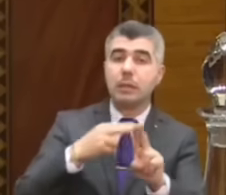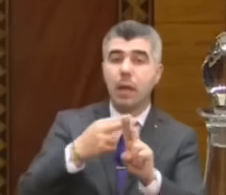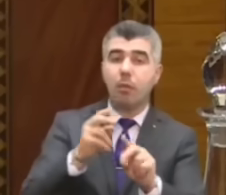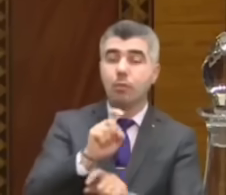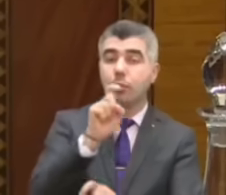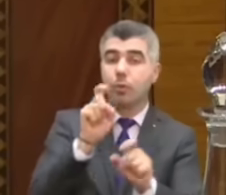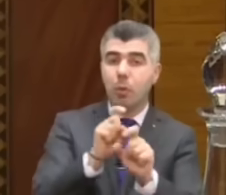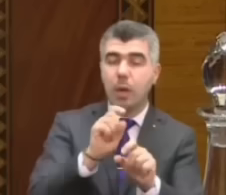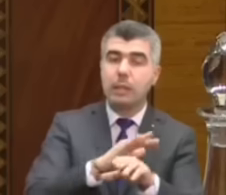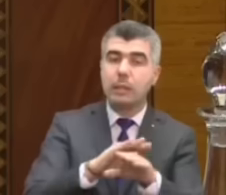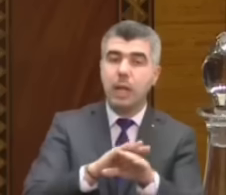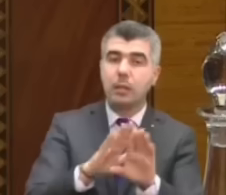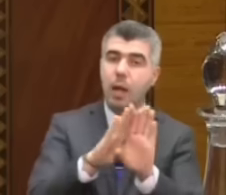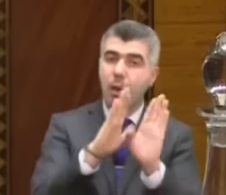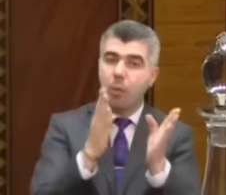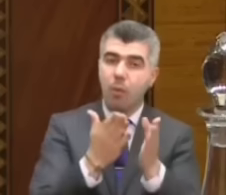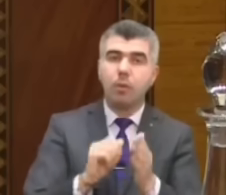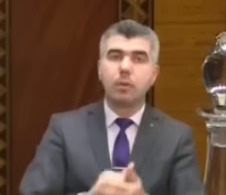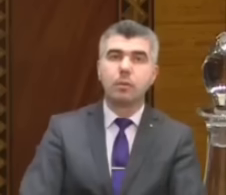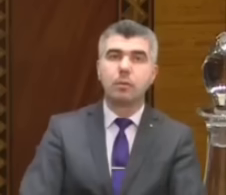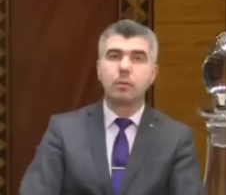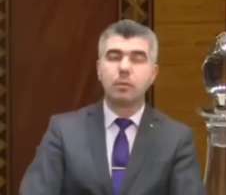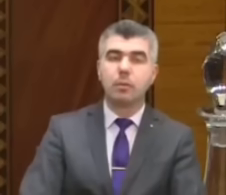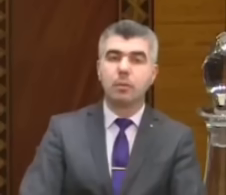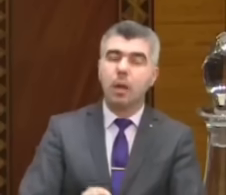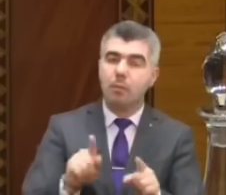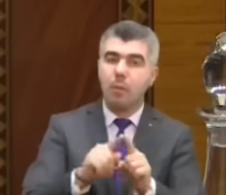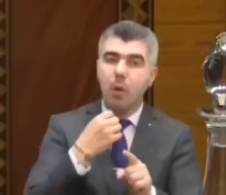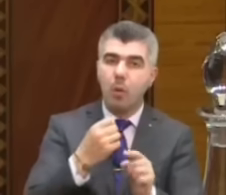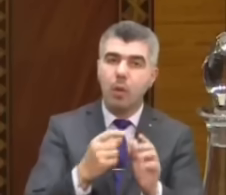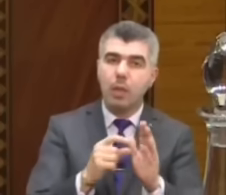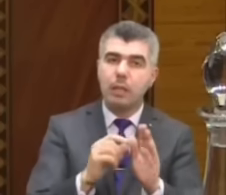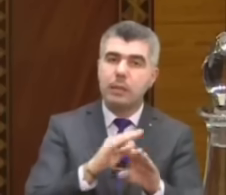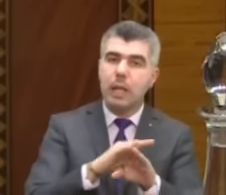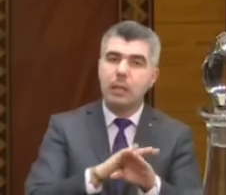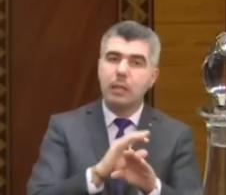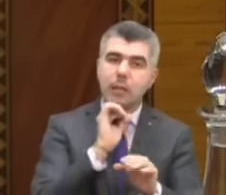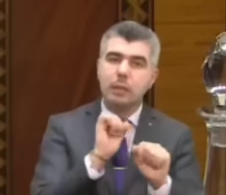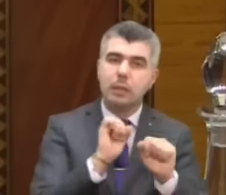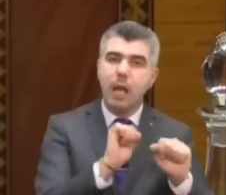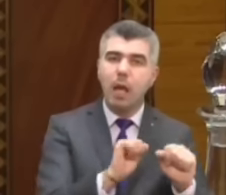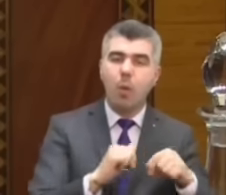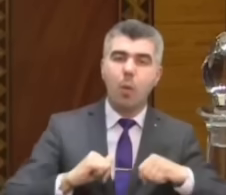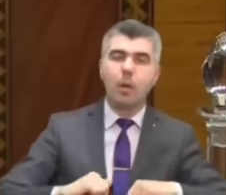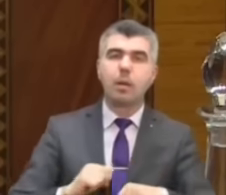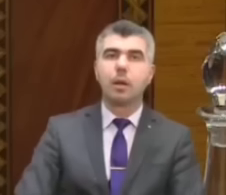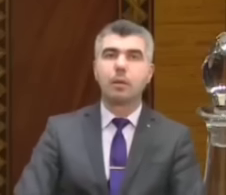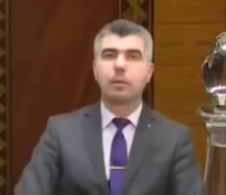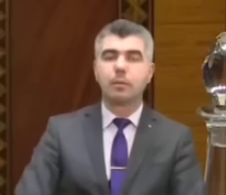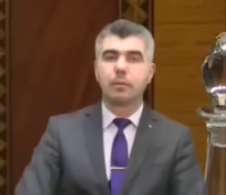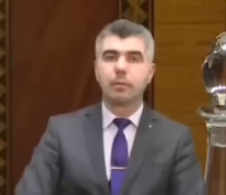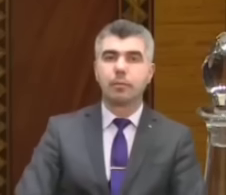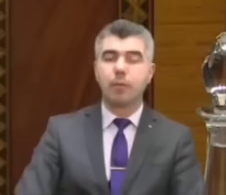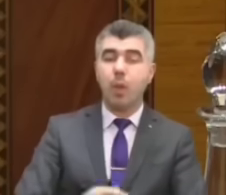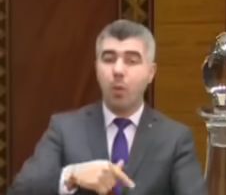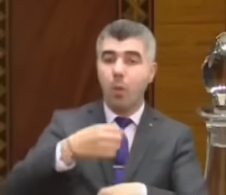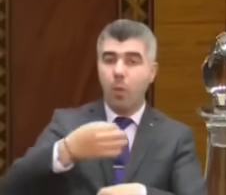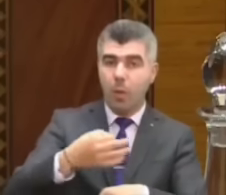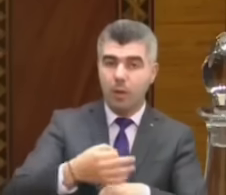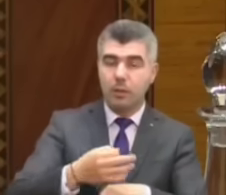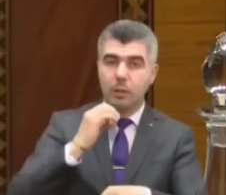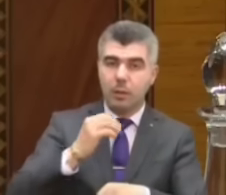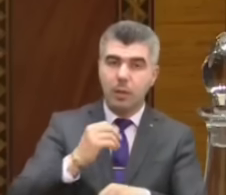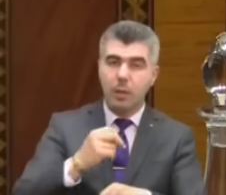بالسياسه العامه، كتكلموا معنا في سياسه قطاعيه. كان هذا الموعد الهام يكون فرصه للحديث